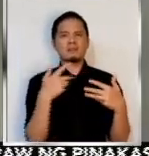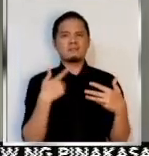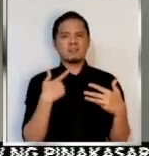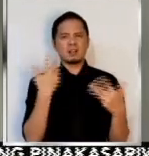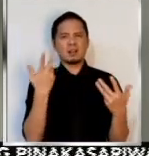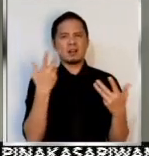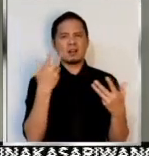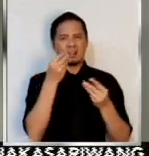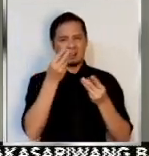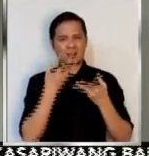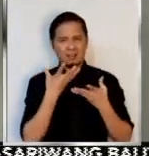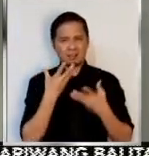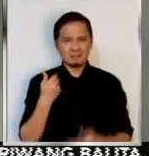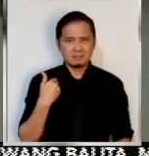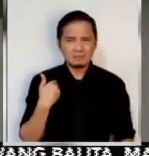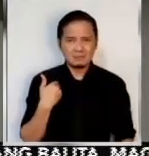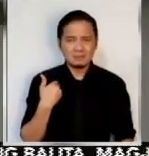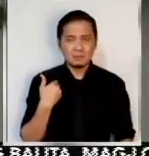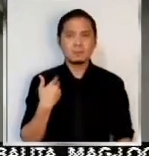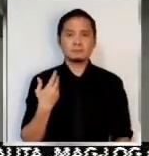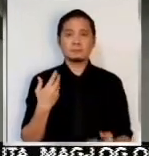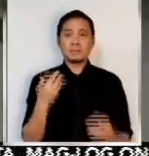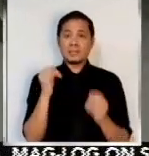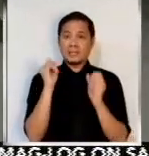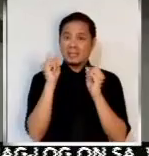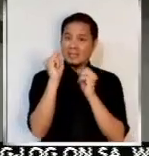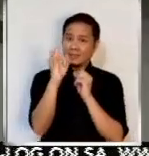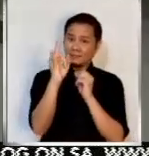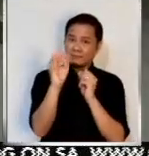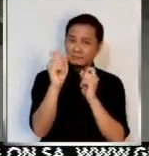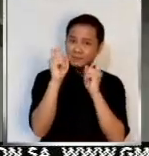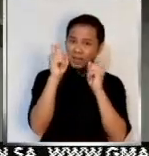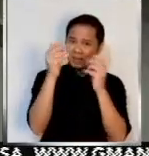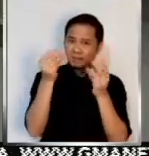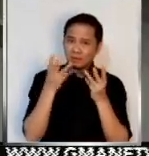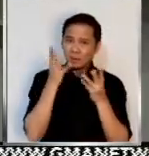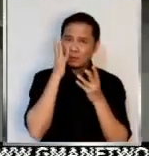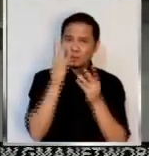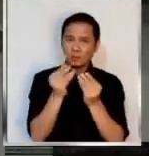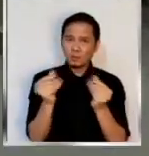we work it out immediately. June Veneracion, nakatutok, 24 oras.